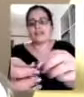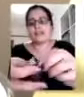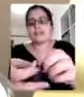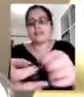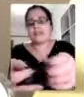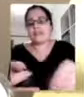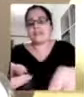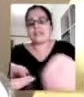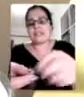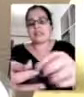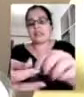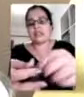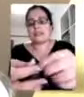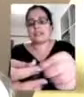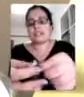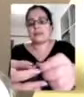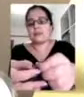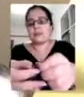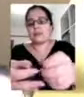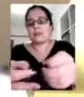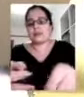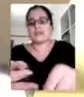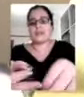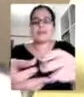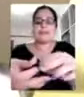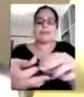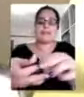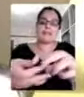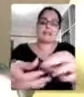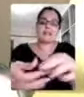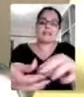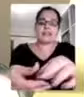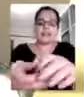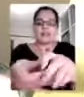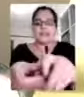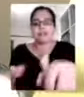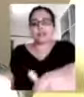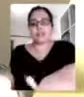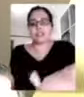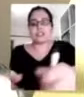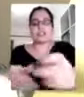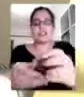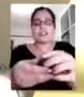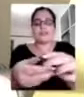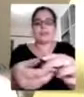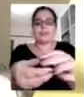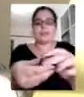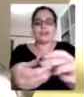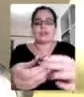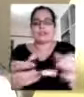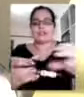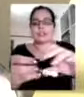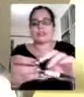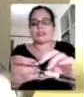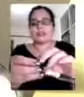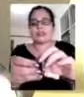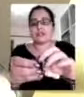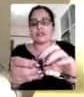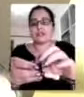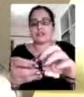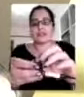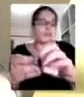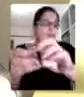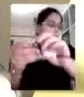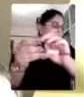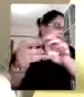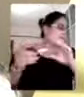Bu artık kıvama geldikten sonra da ilk birkaç için böyle yapıyorum. Kıvama geldikten sonra da direkt kutunun içinden elimle dolduruyorum. Geçen sefer